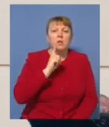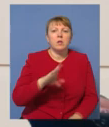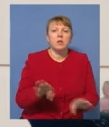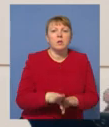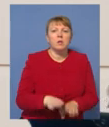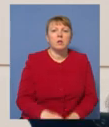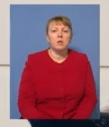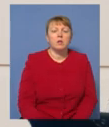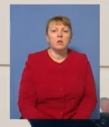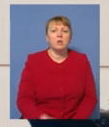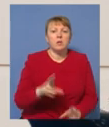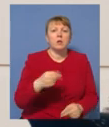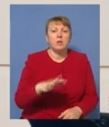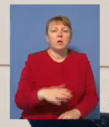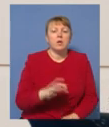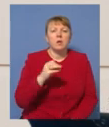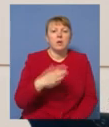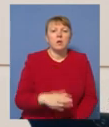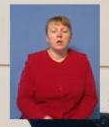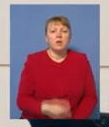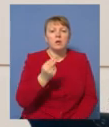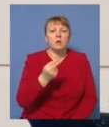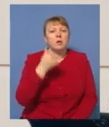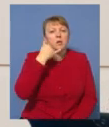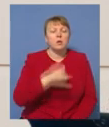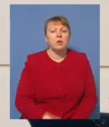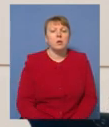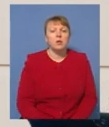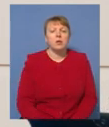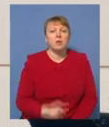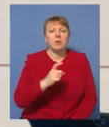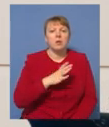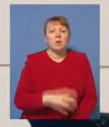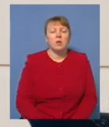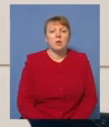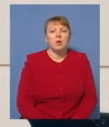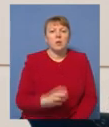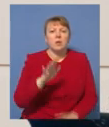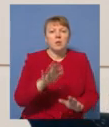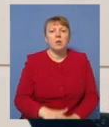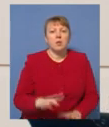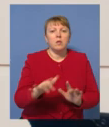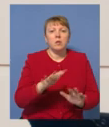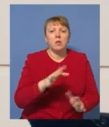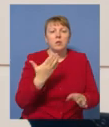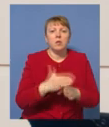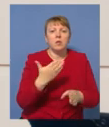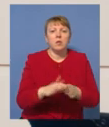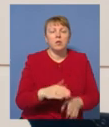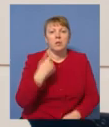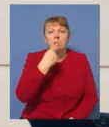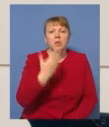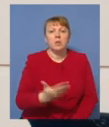заблокированы. После получения полных реквизитов посредством сотовой связи или персональный компьютер оформляется онлайн-кредит на это